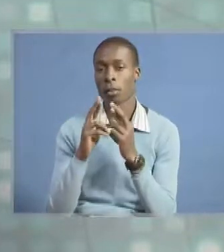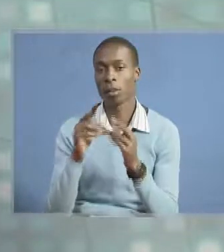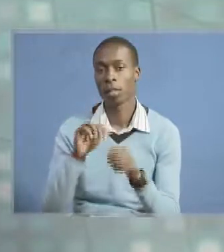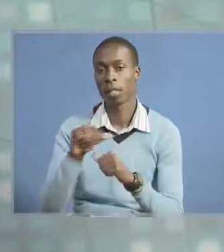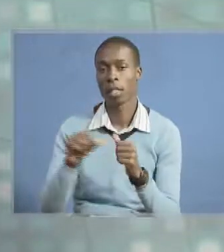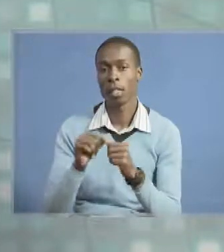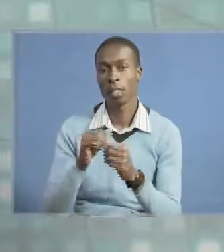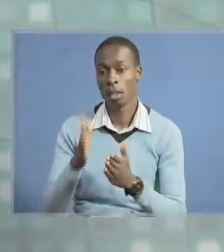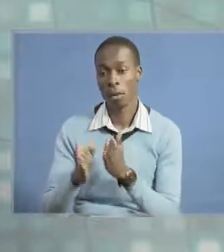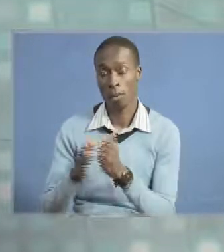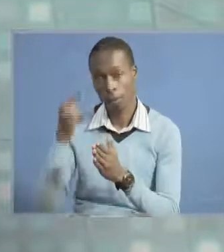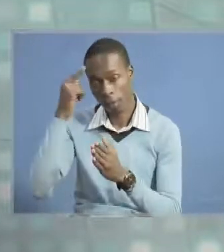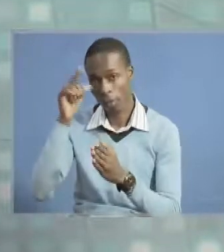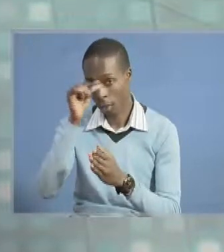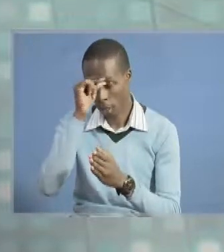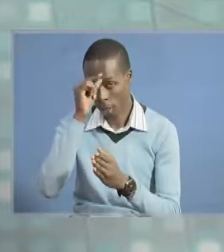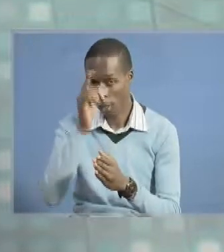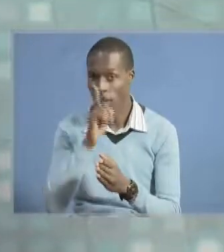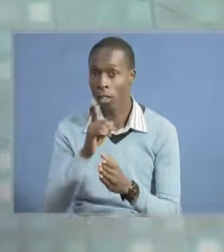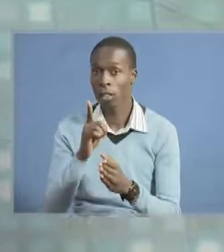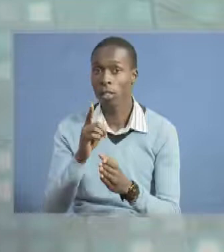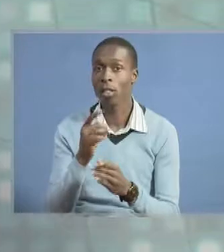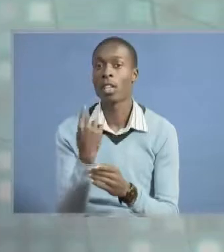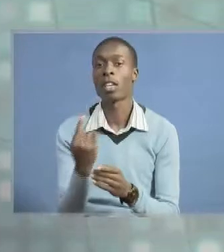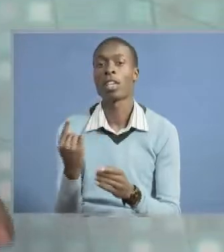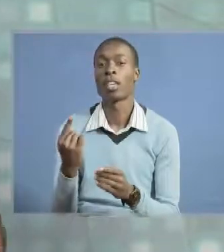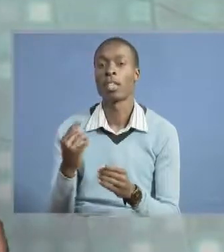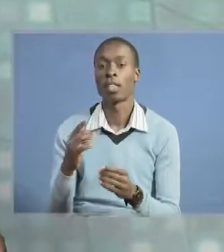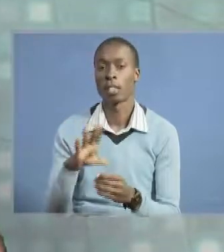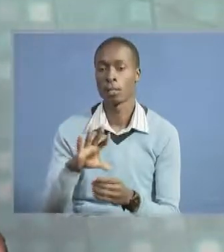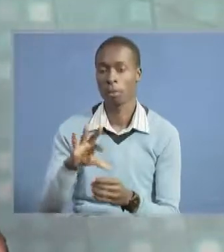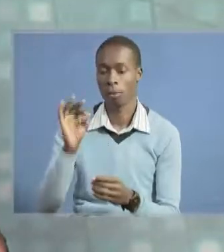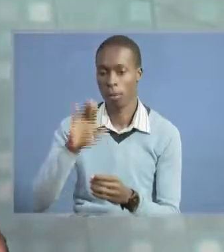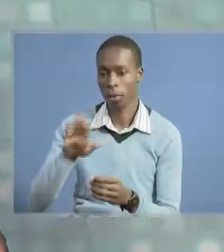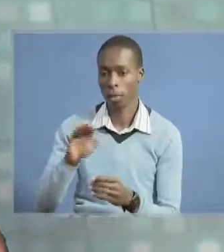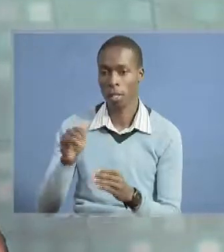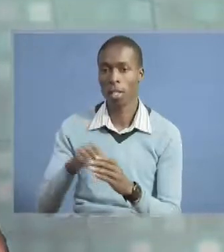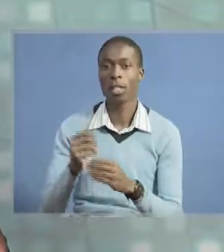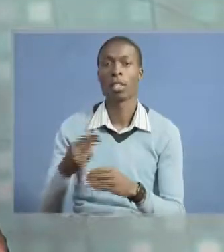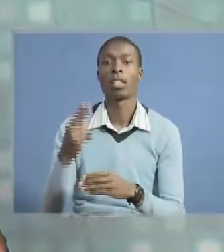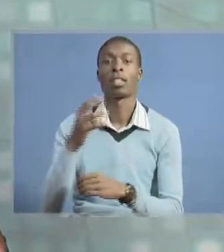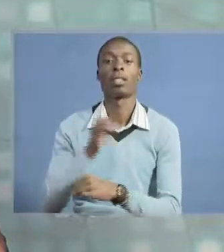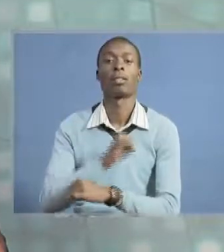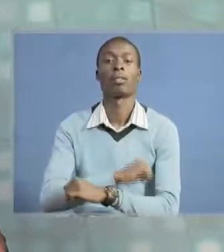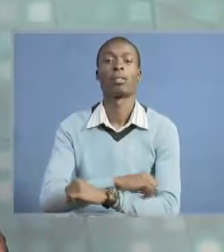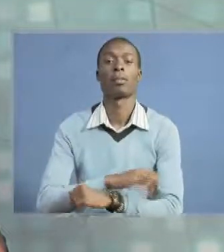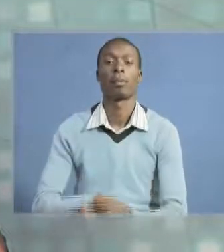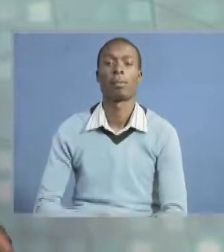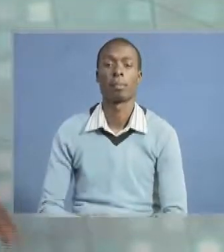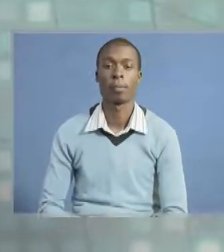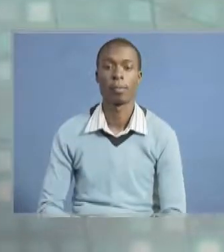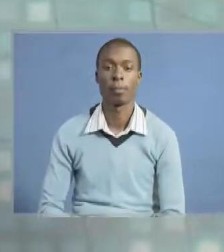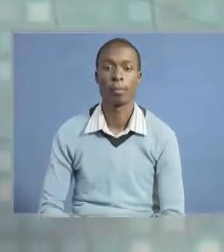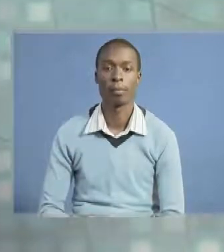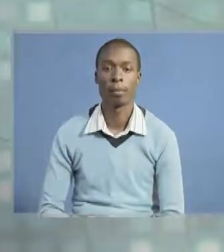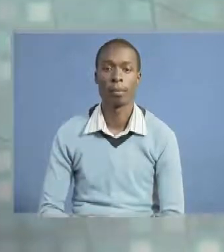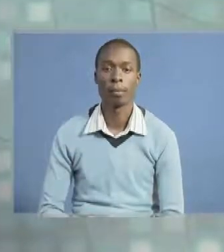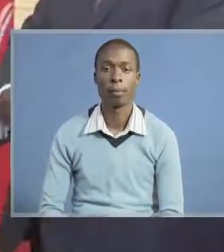kuhusu mikakati ya serikali kuhakikisha kuwa kila mtoto anapata nafasi katika shule ya upili.